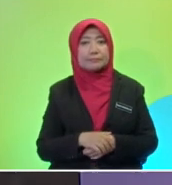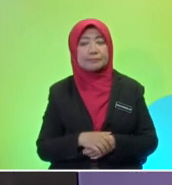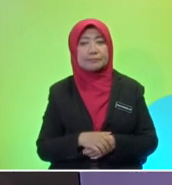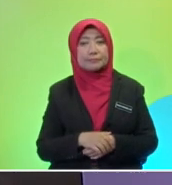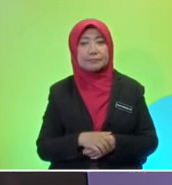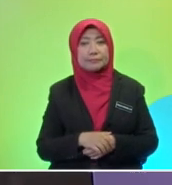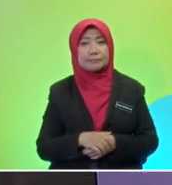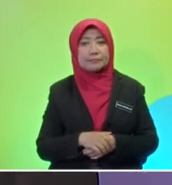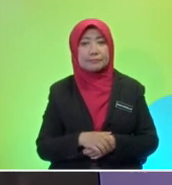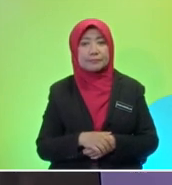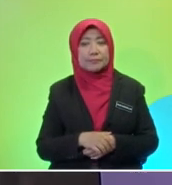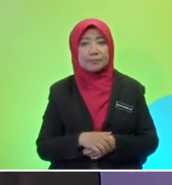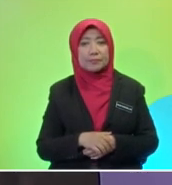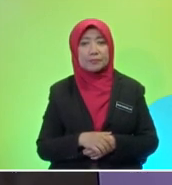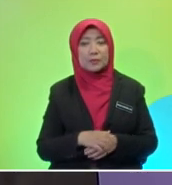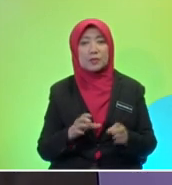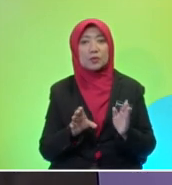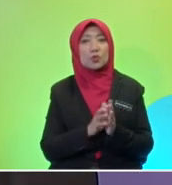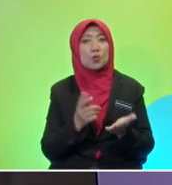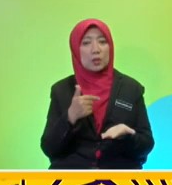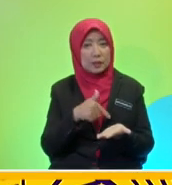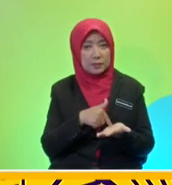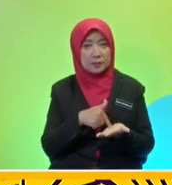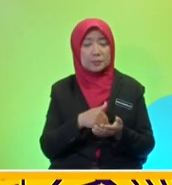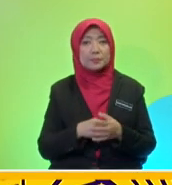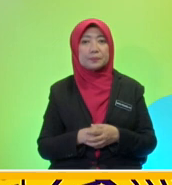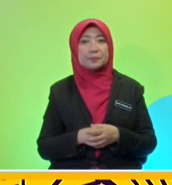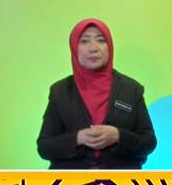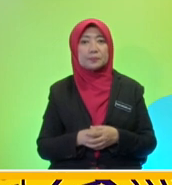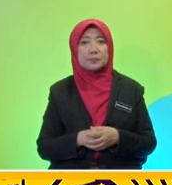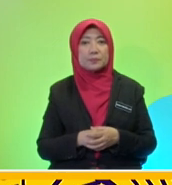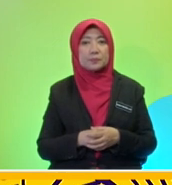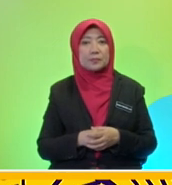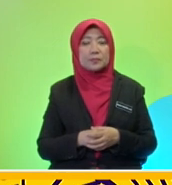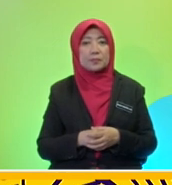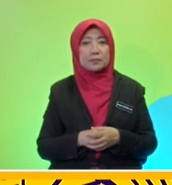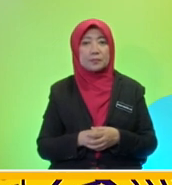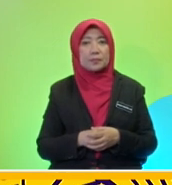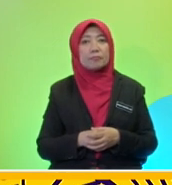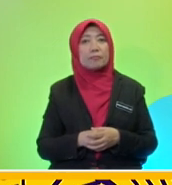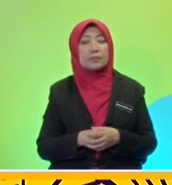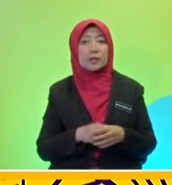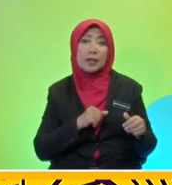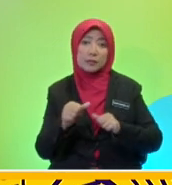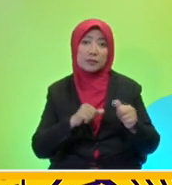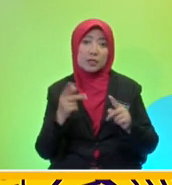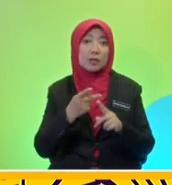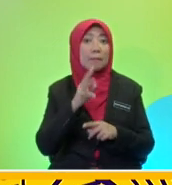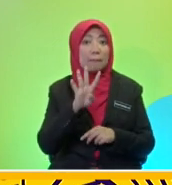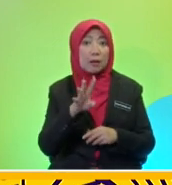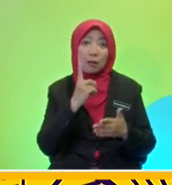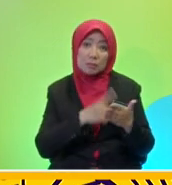tengok ini contoh lagi saya lakukan Oke selanjutnya kita pergi lanjut kepada acuti yang keempat